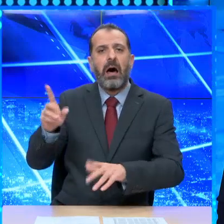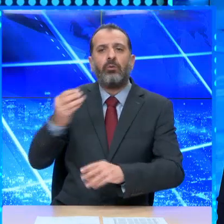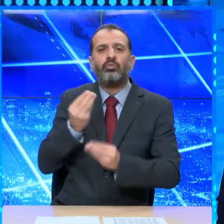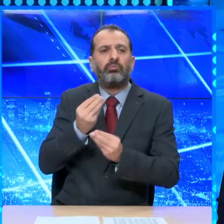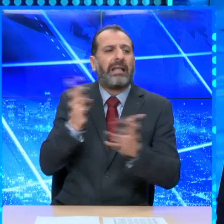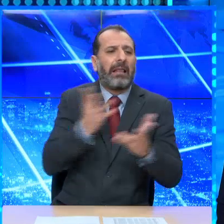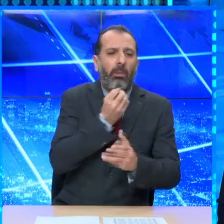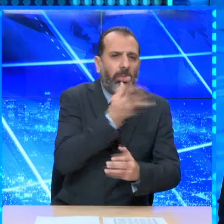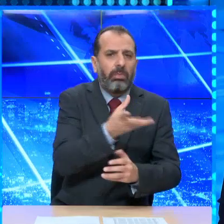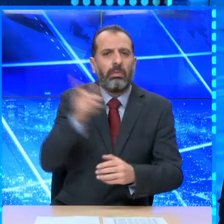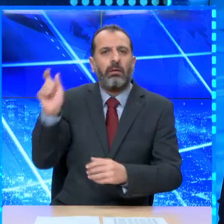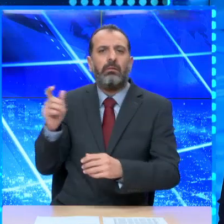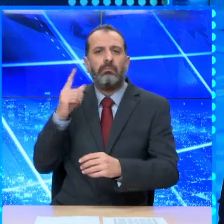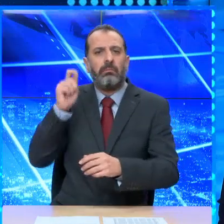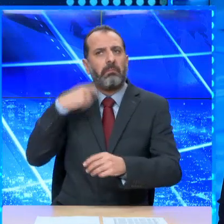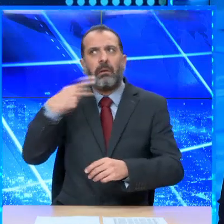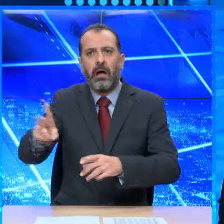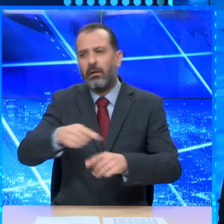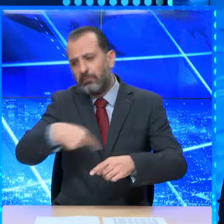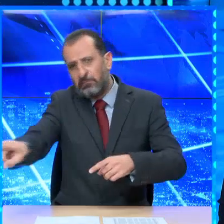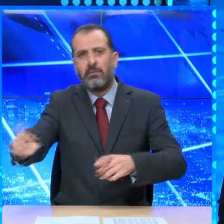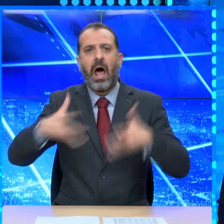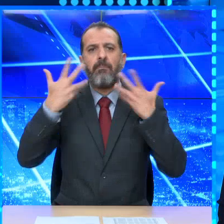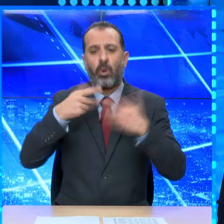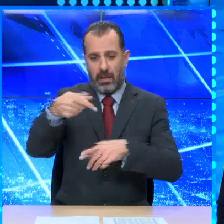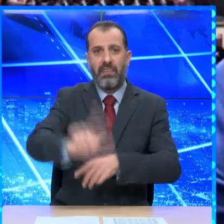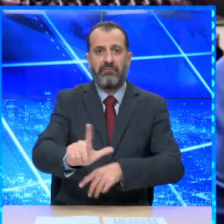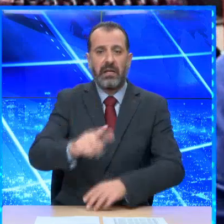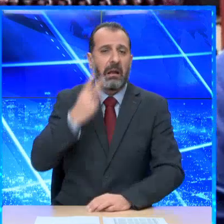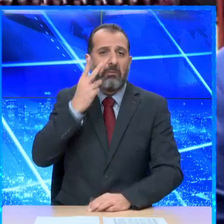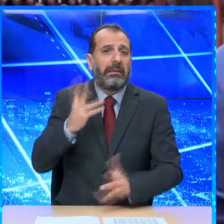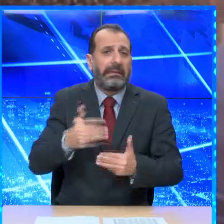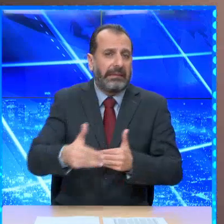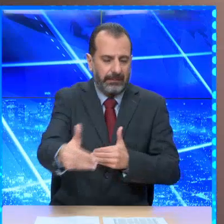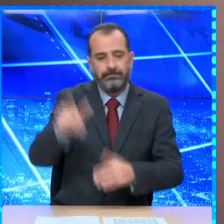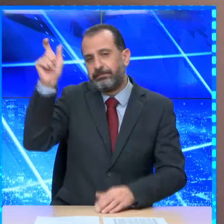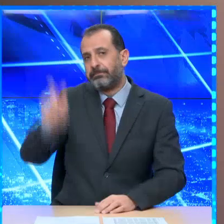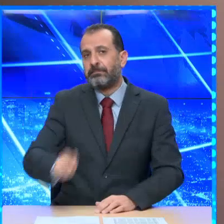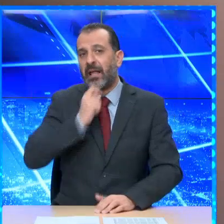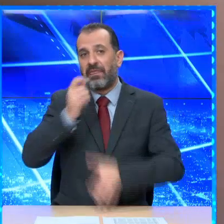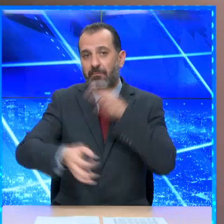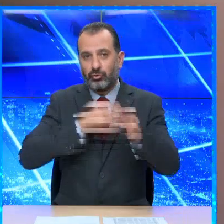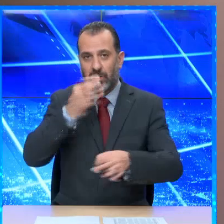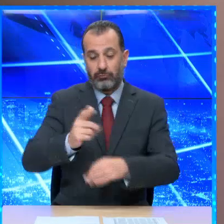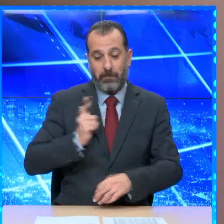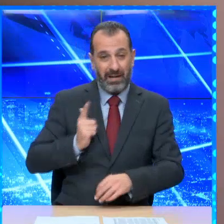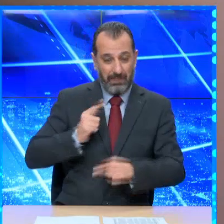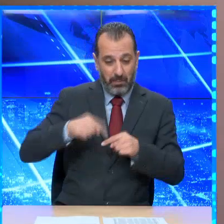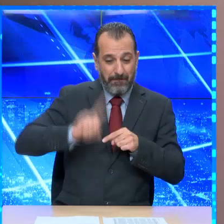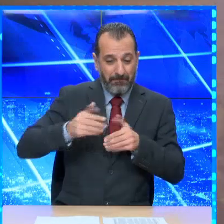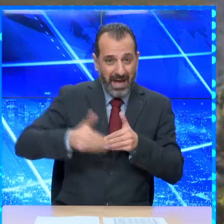θα μας μεταφέρει ευθύς αμέσως ο Παναγιώτης Μπούσιος. Καλό μεσημέρι, Κατερίνα. Να σου πω λοιπόν ότι τις επόμενες μέρες και όσο τα εγκληματολογικά